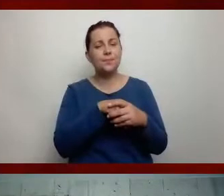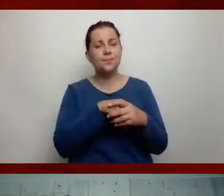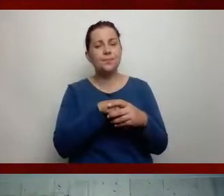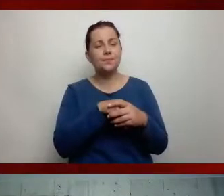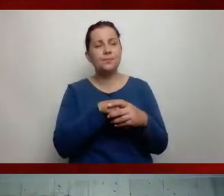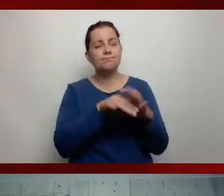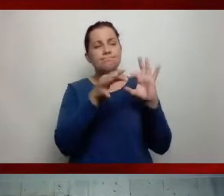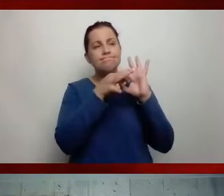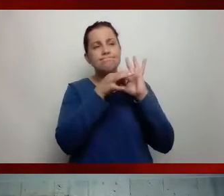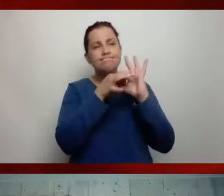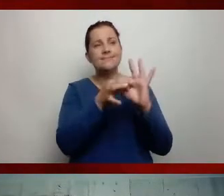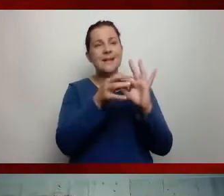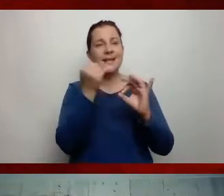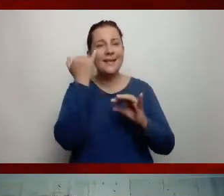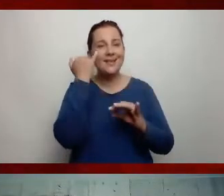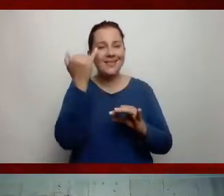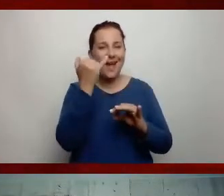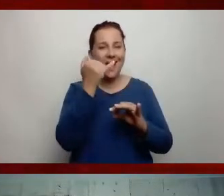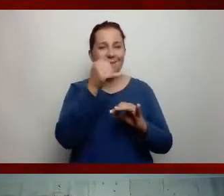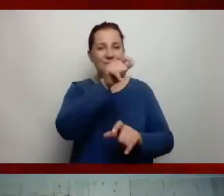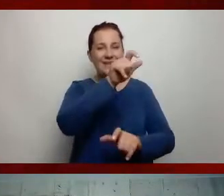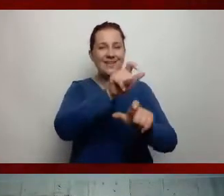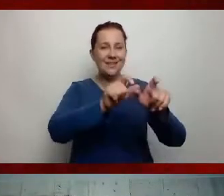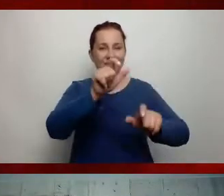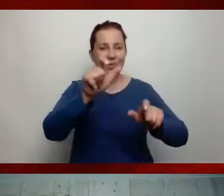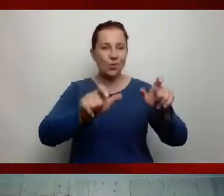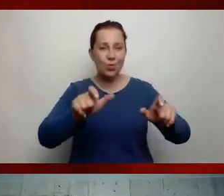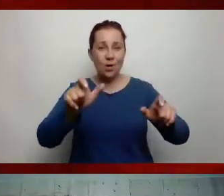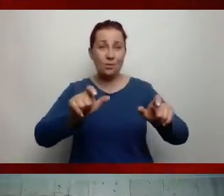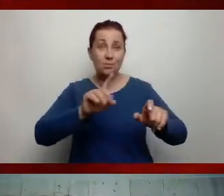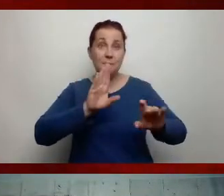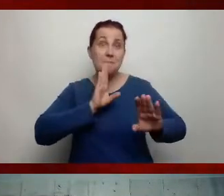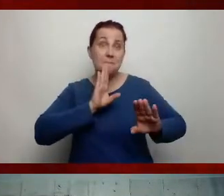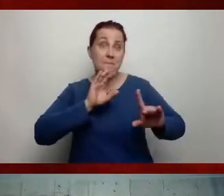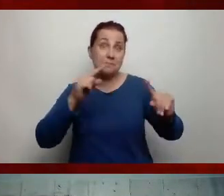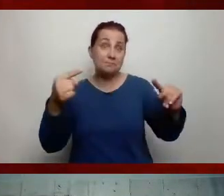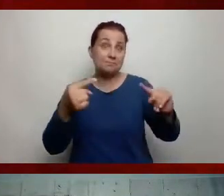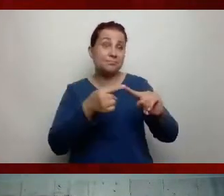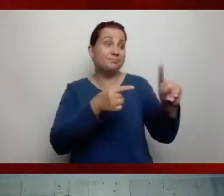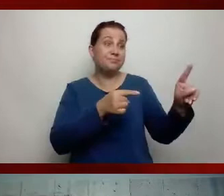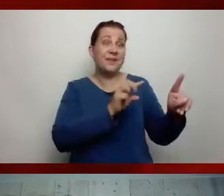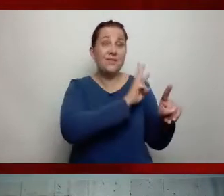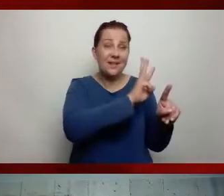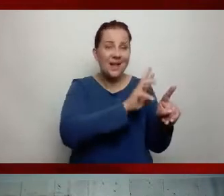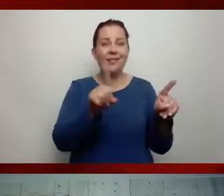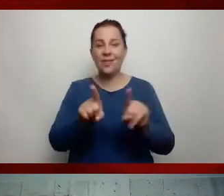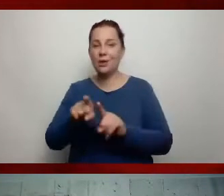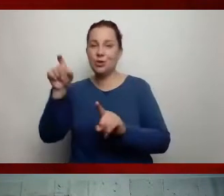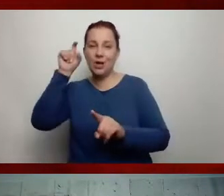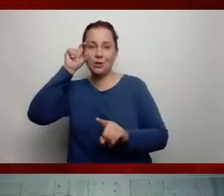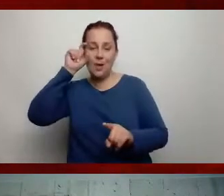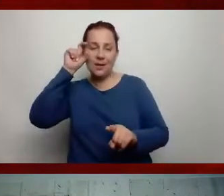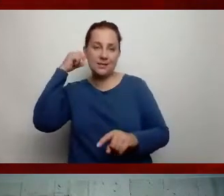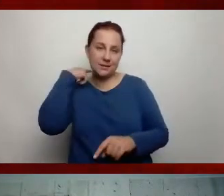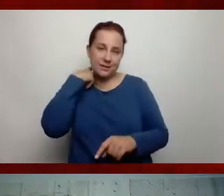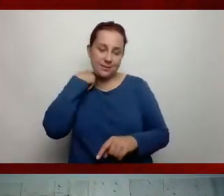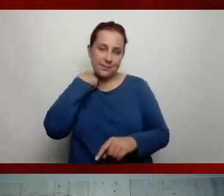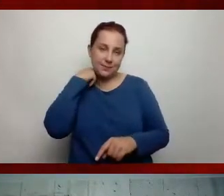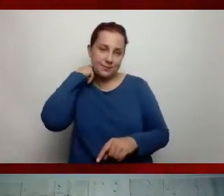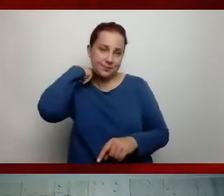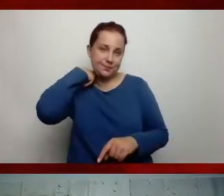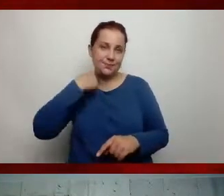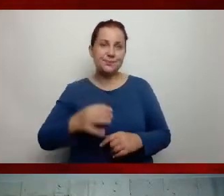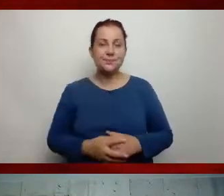ideę indywidualizmu, która była bliska Witkacemu oczywiście też i Kaczmarskiemu jak najbardziej również. To myślę, że to jest jeden